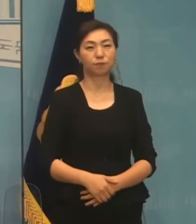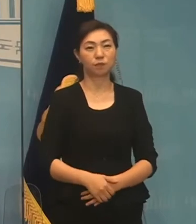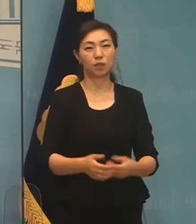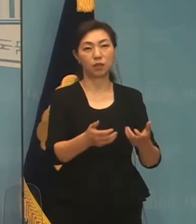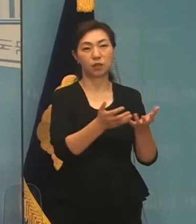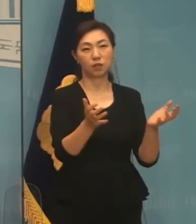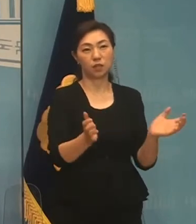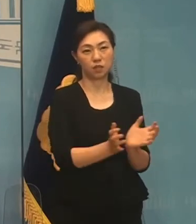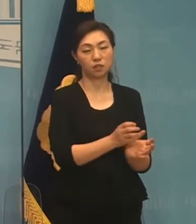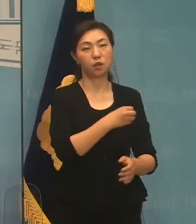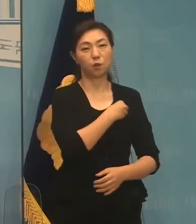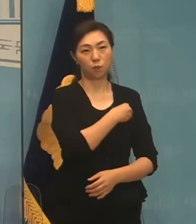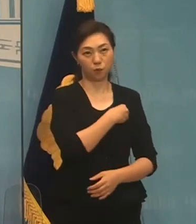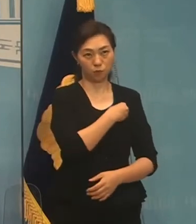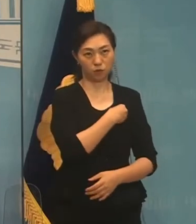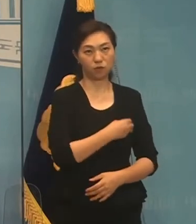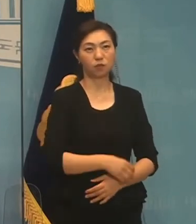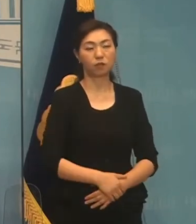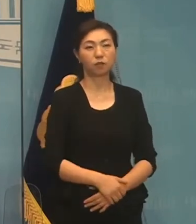단체원